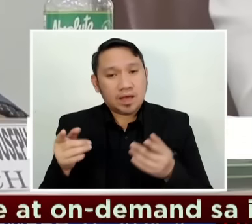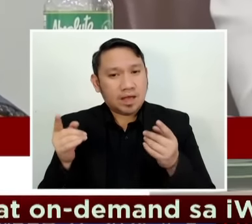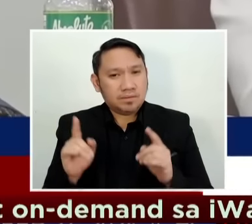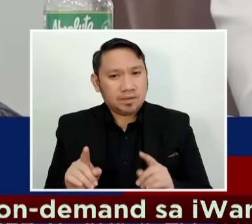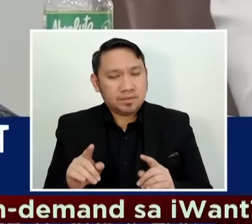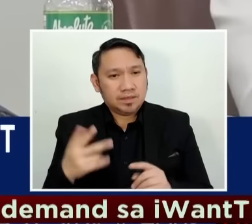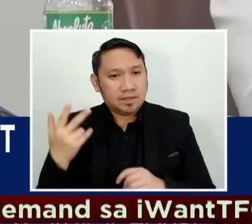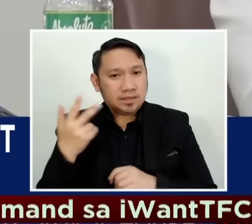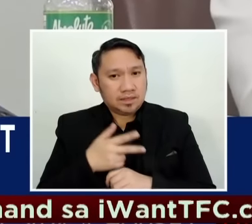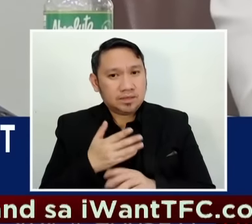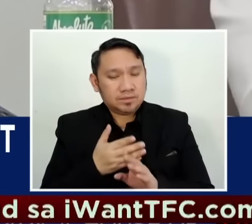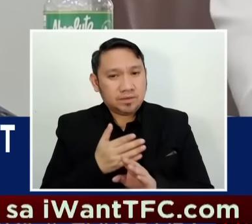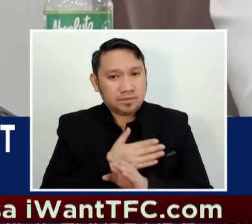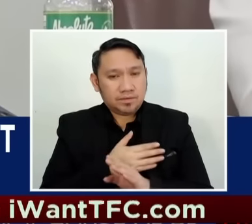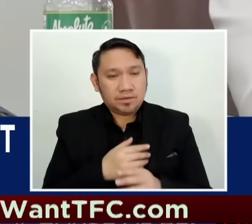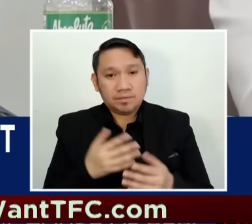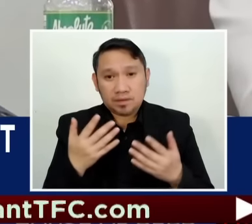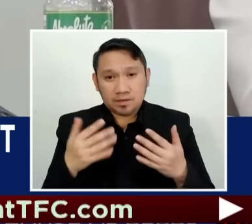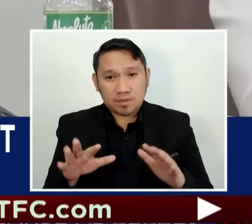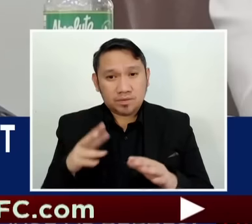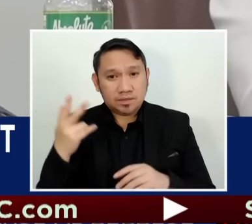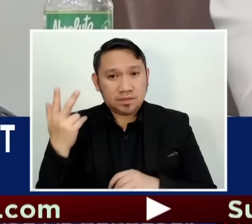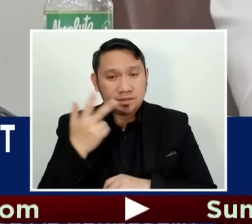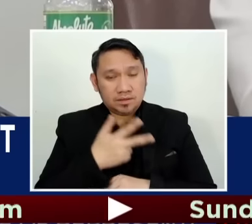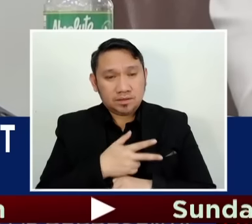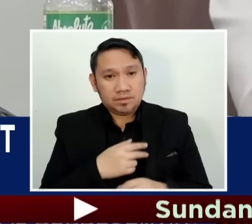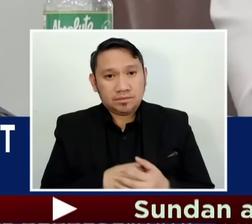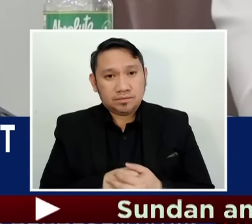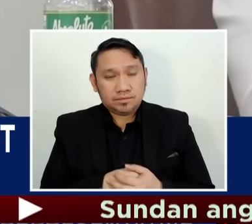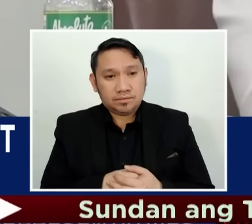before. And after 3 days, on